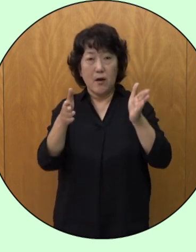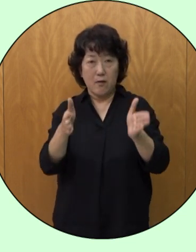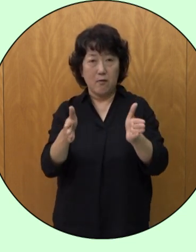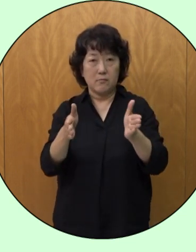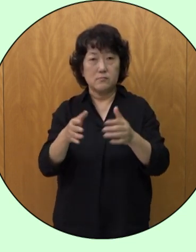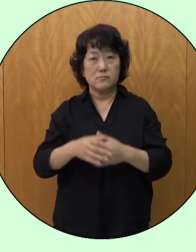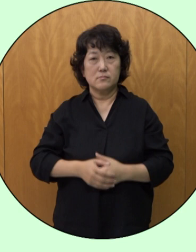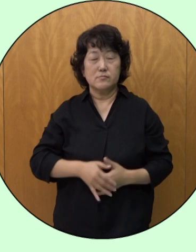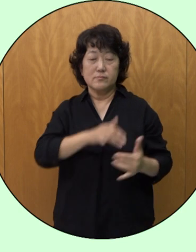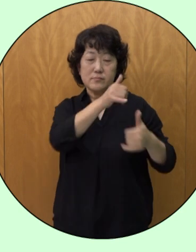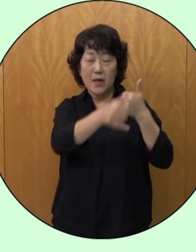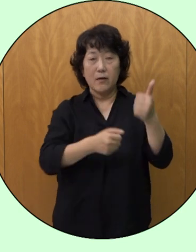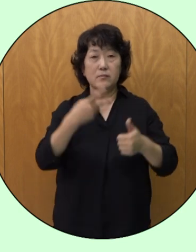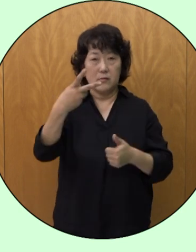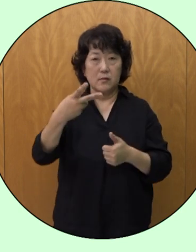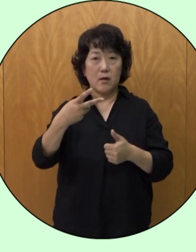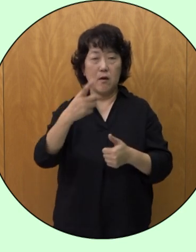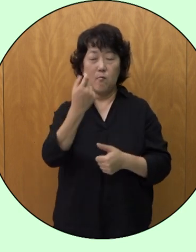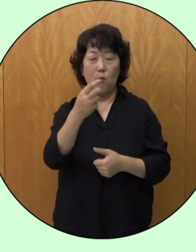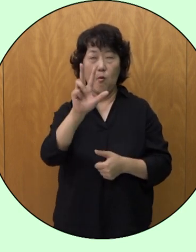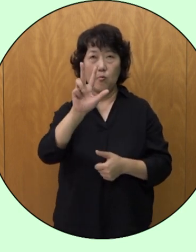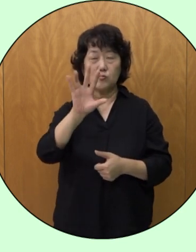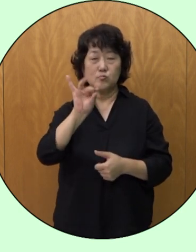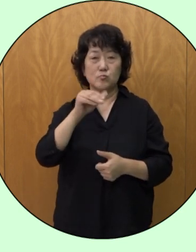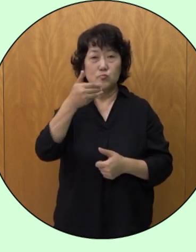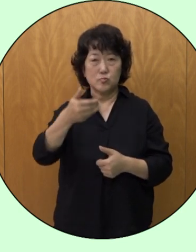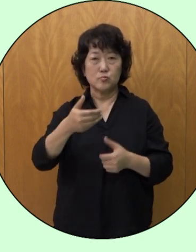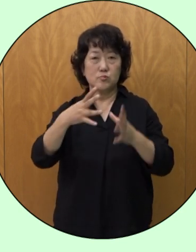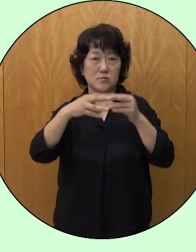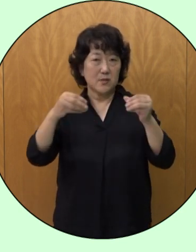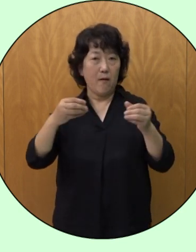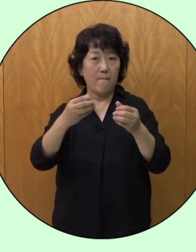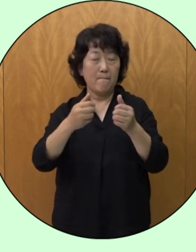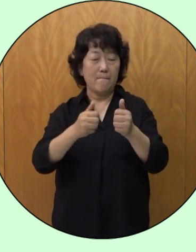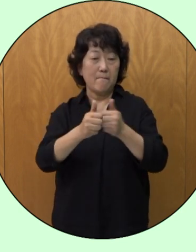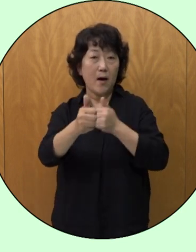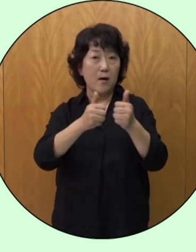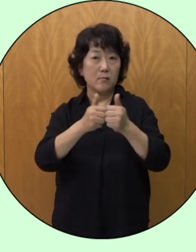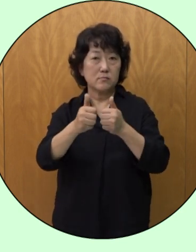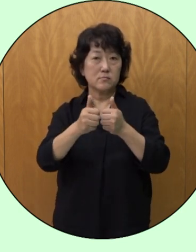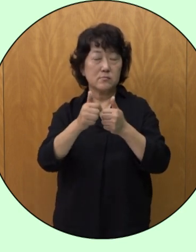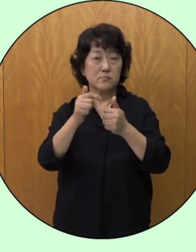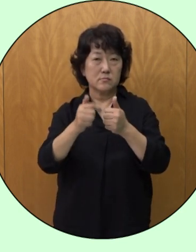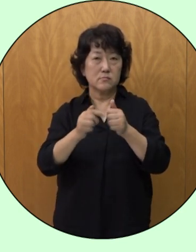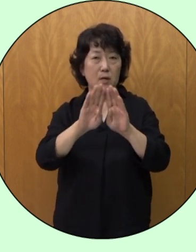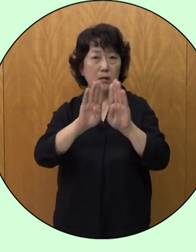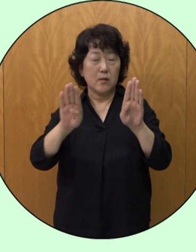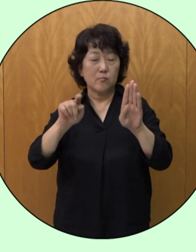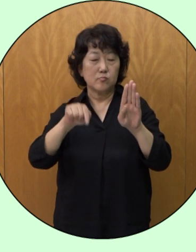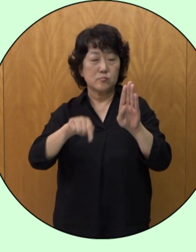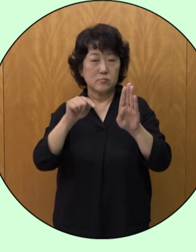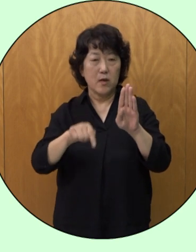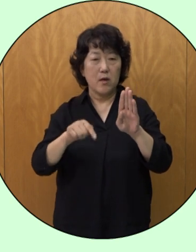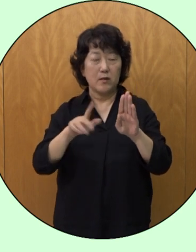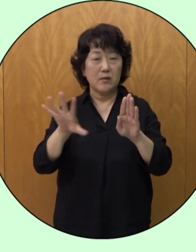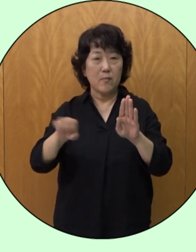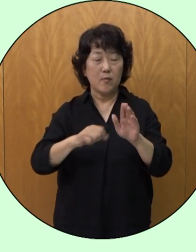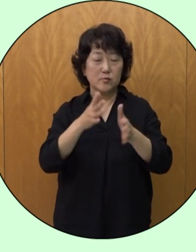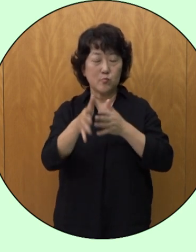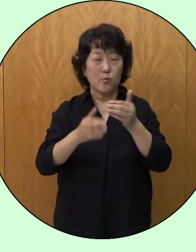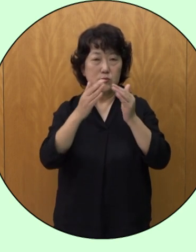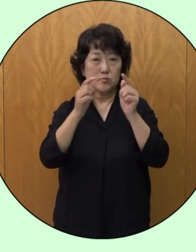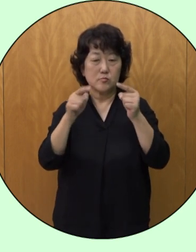、第2回モルックジャパンオープンが今治市スポーツパークで開催される運びとなり